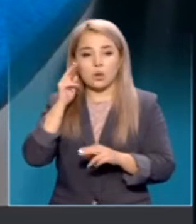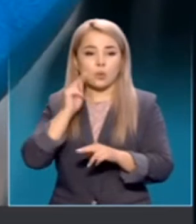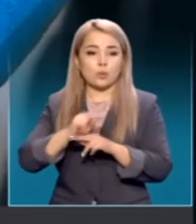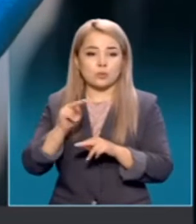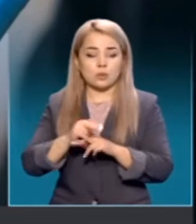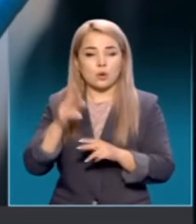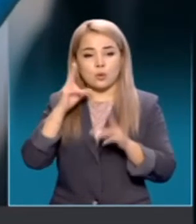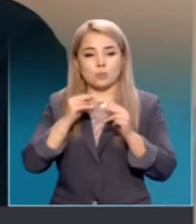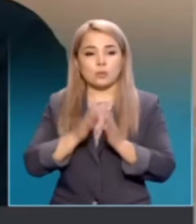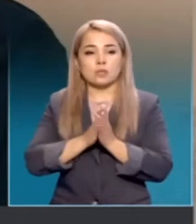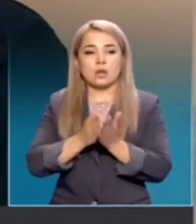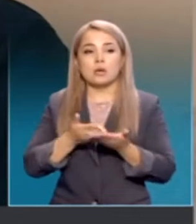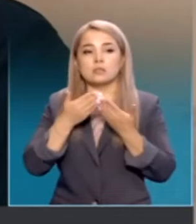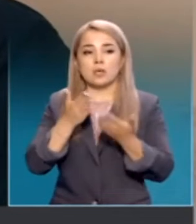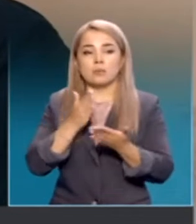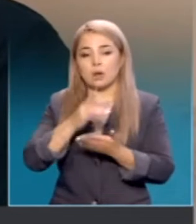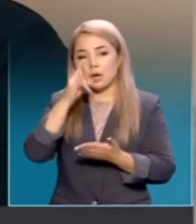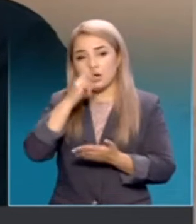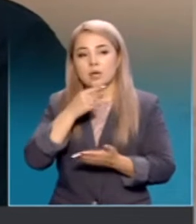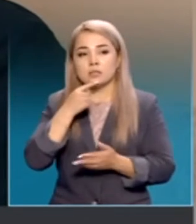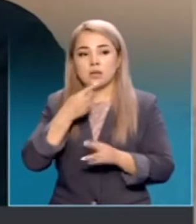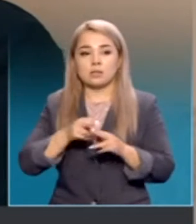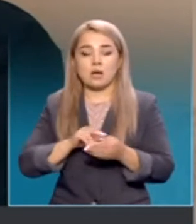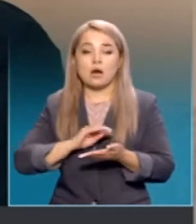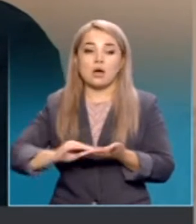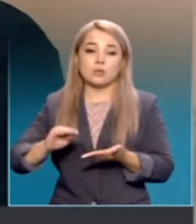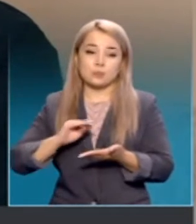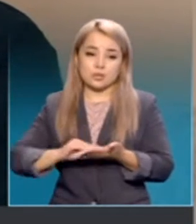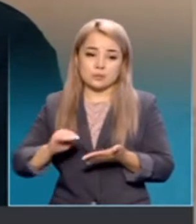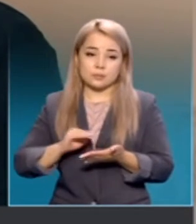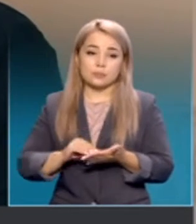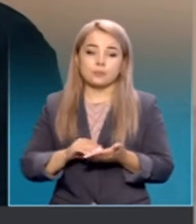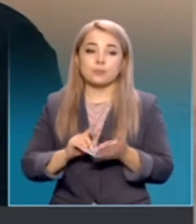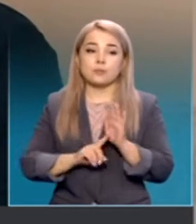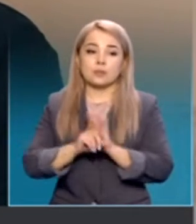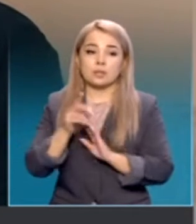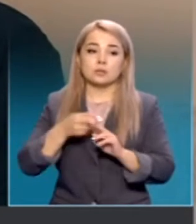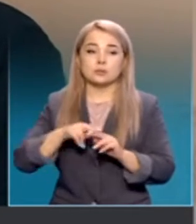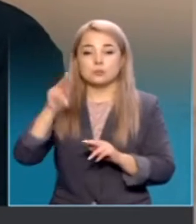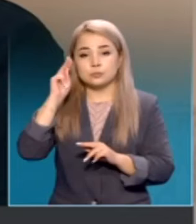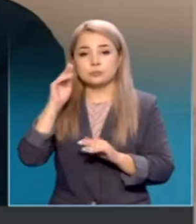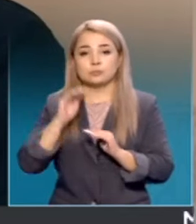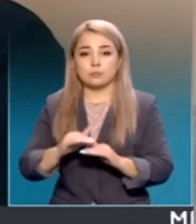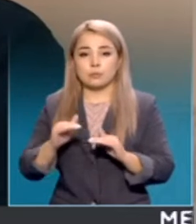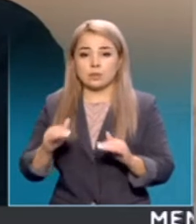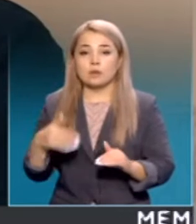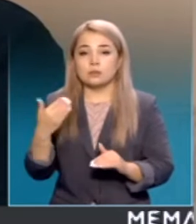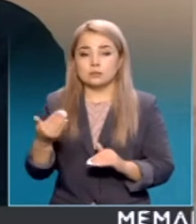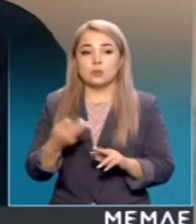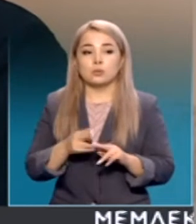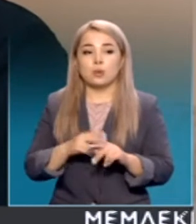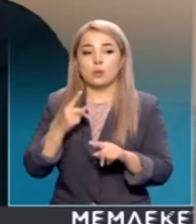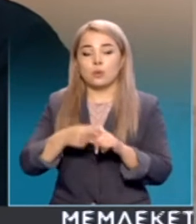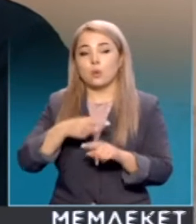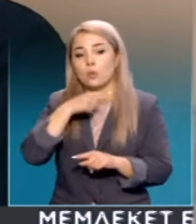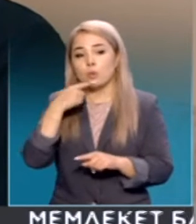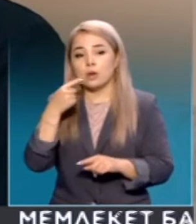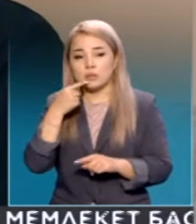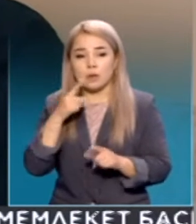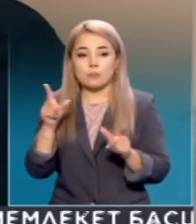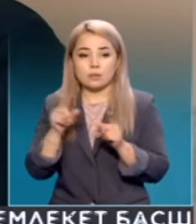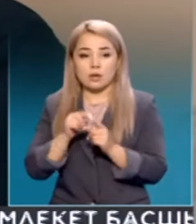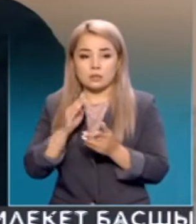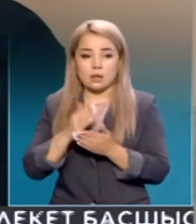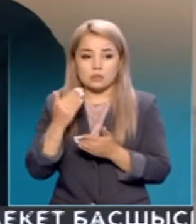оқытса деген өтініші бар. Қазақ әріптерін ең алғаш үйреніп жатқан бала, онымен қатар орыс тілді де алып жүру